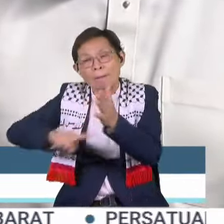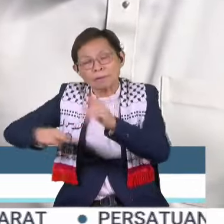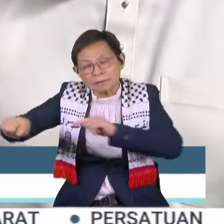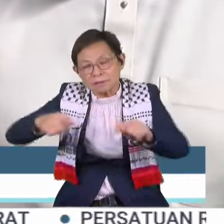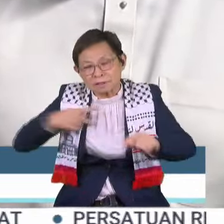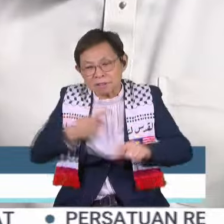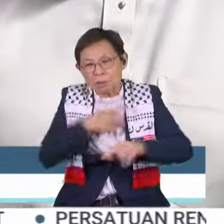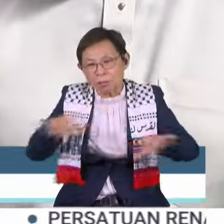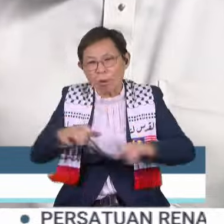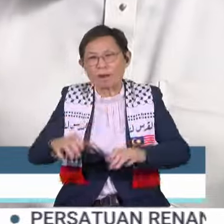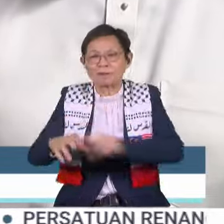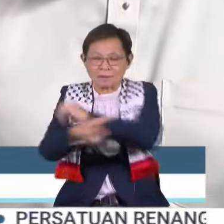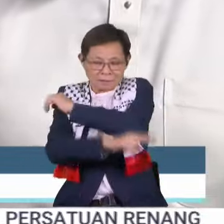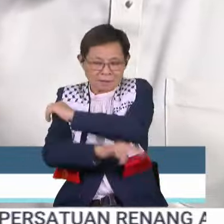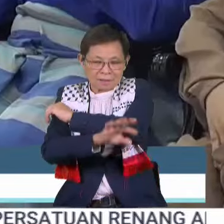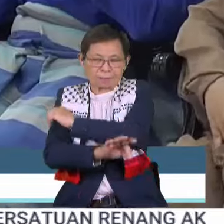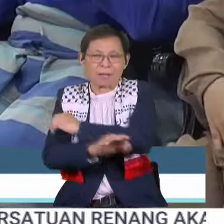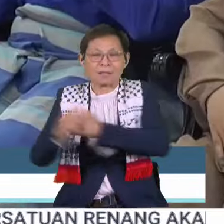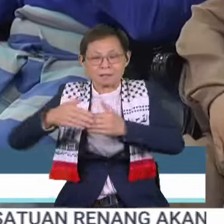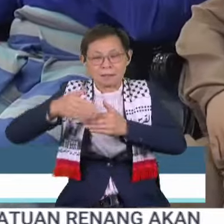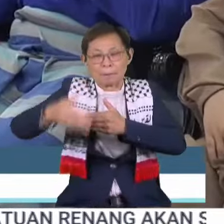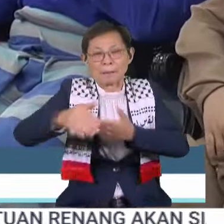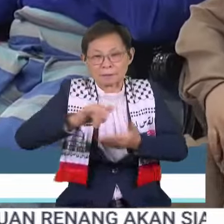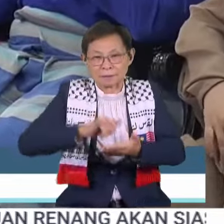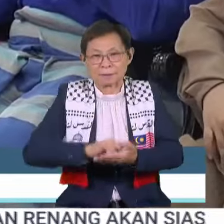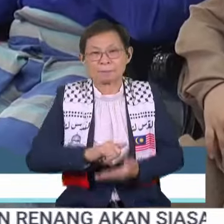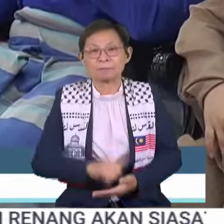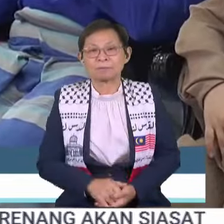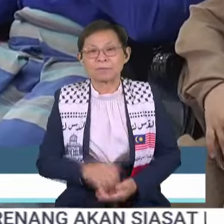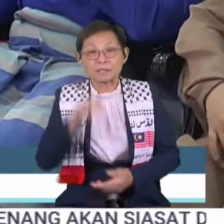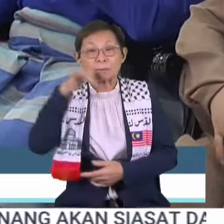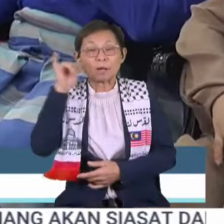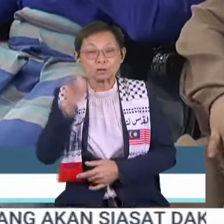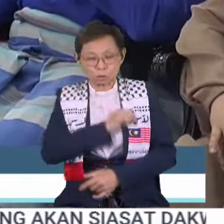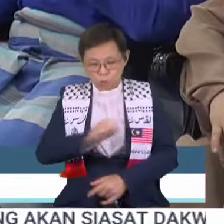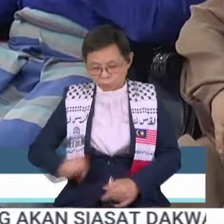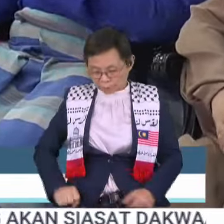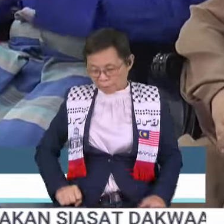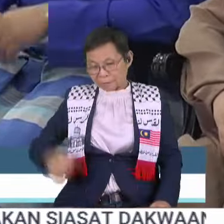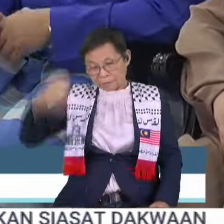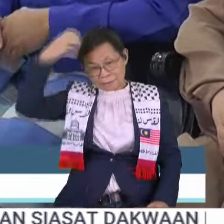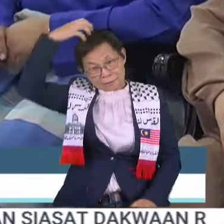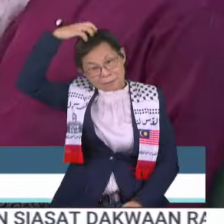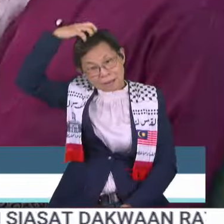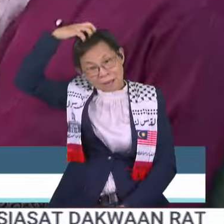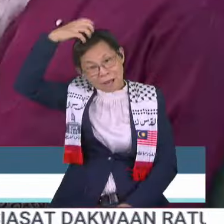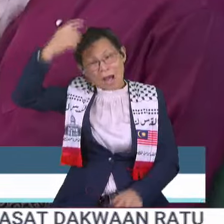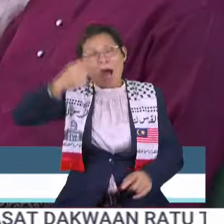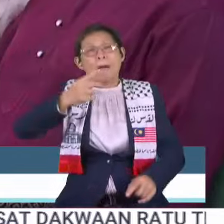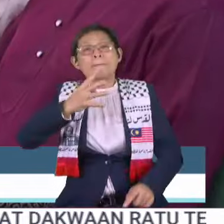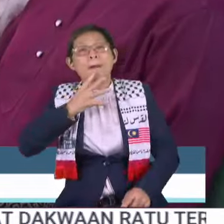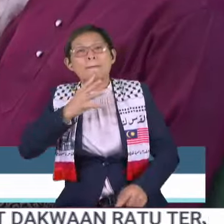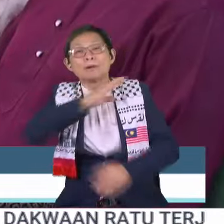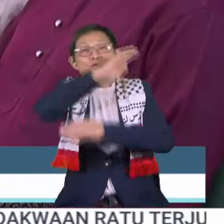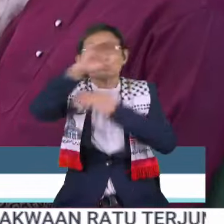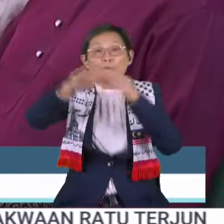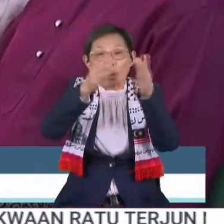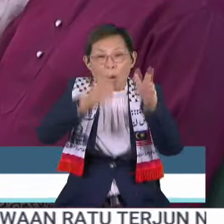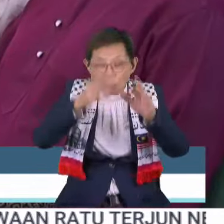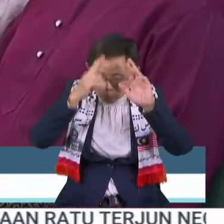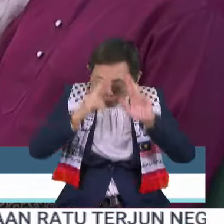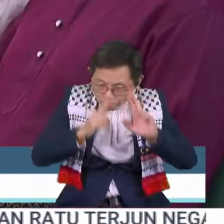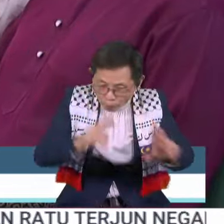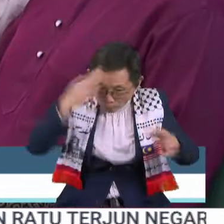perlu kita ambil di peringkat Negeri selepas ini semalam Sultan Selangor Sultan sharafuddin Idris Shah bertitah agar semua pihak